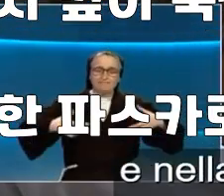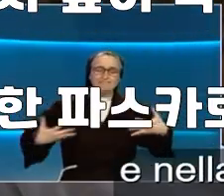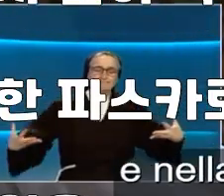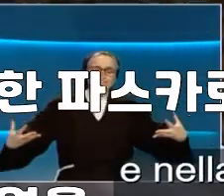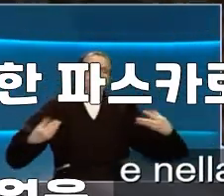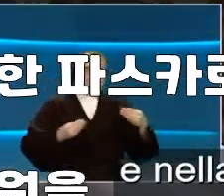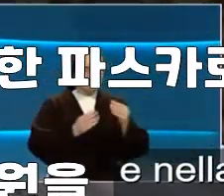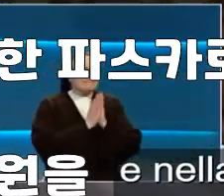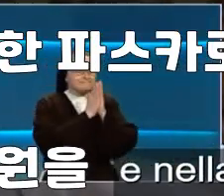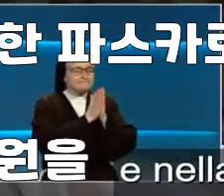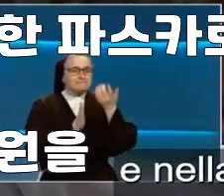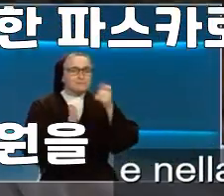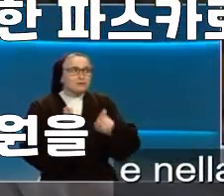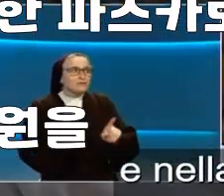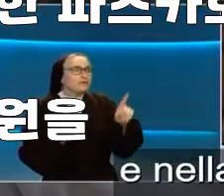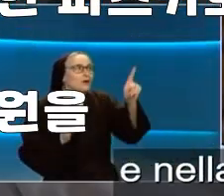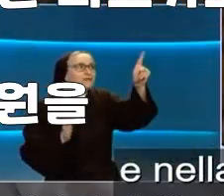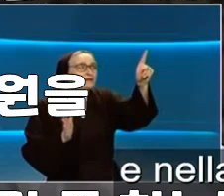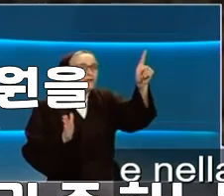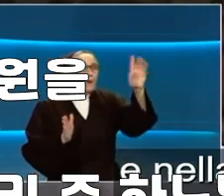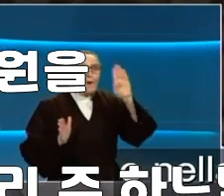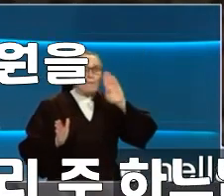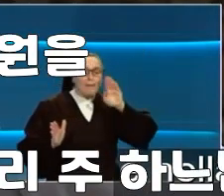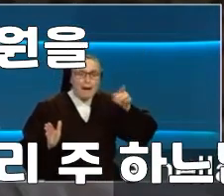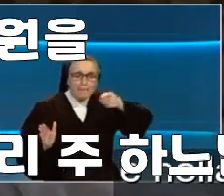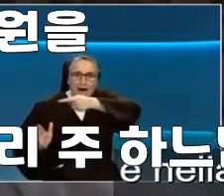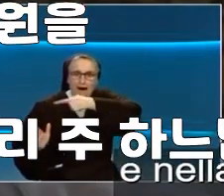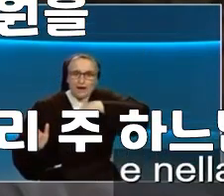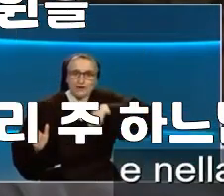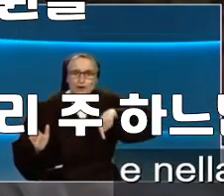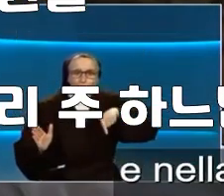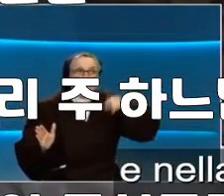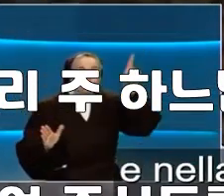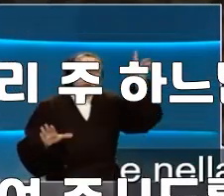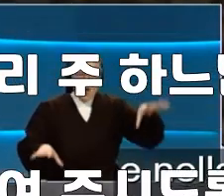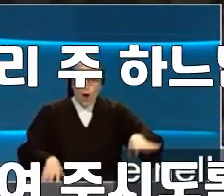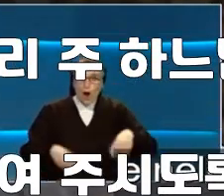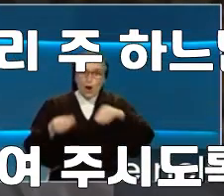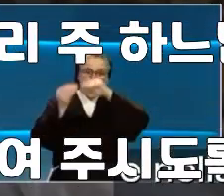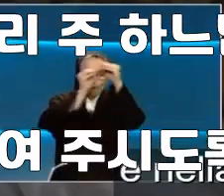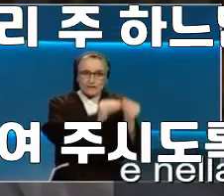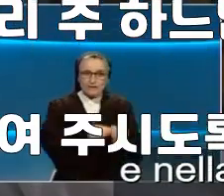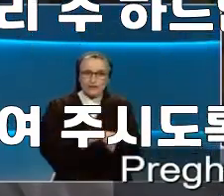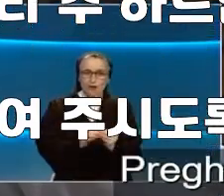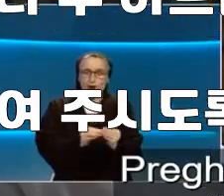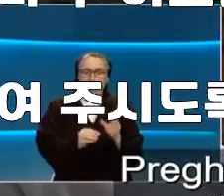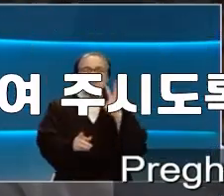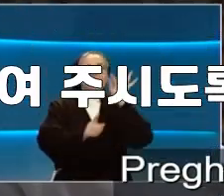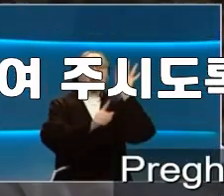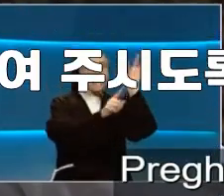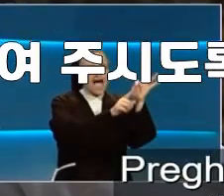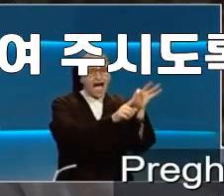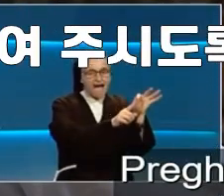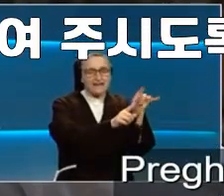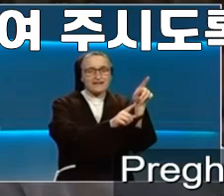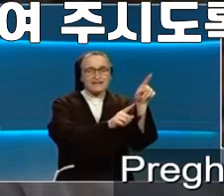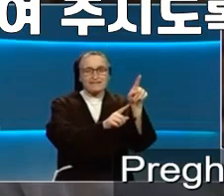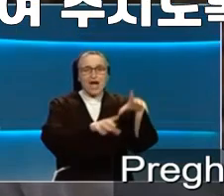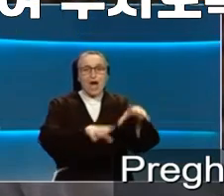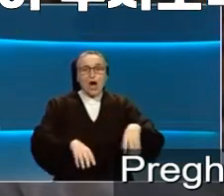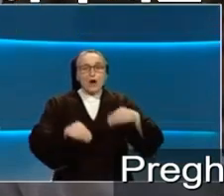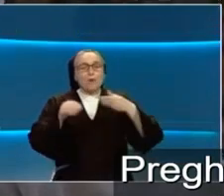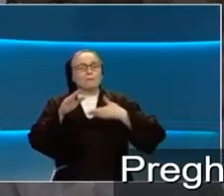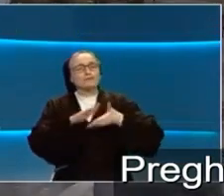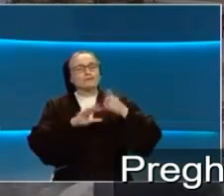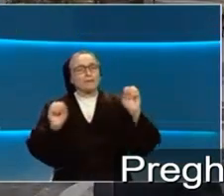Preghiamo perché Dio nostro Padre porti a compimento quest'opera di salvezza realizzata nella